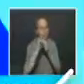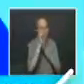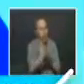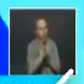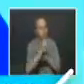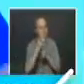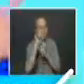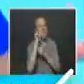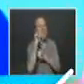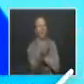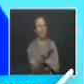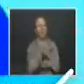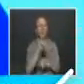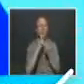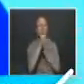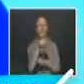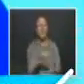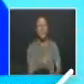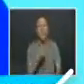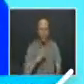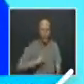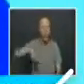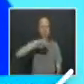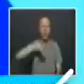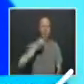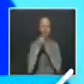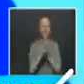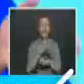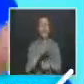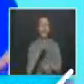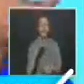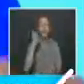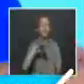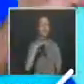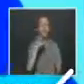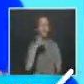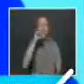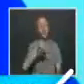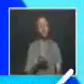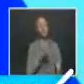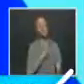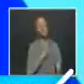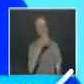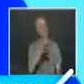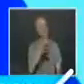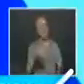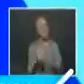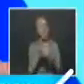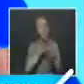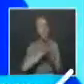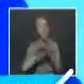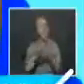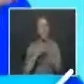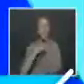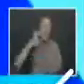לתת, בטח. ומי משלם את זה? אנחנו משלמים את זה. עכשיו מה בא ואומר האיש המסכן הזה, הפועל הפשוט,